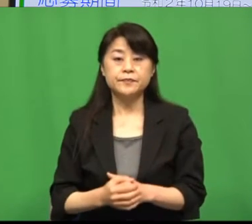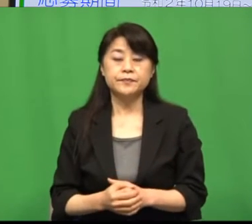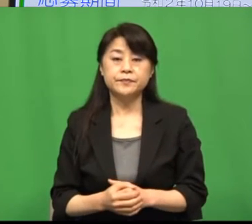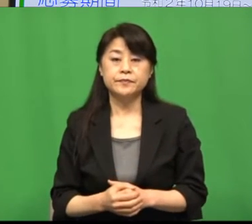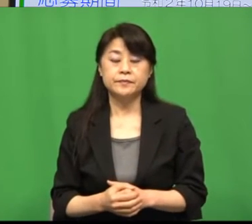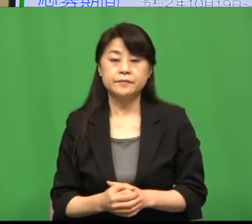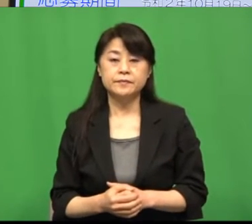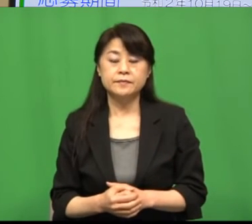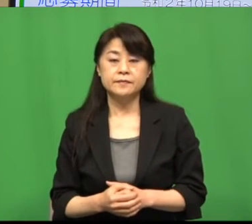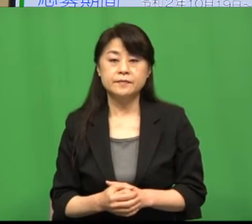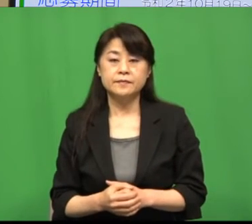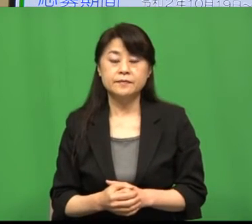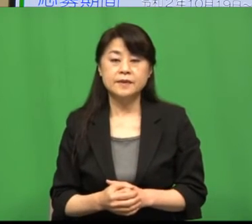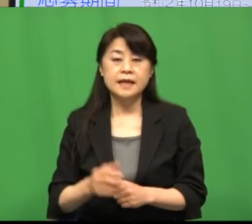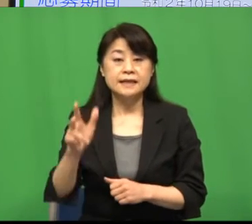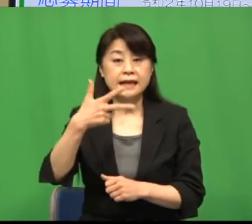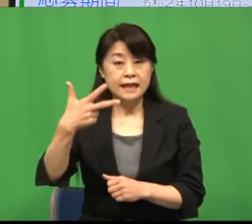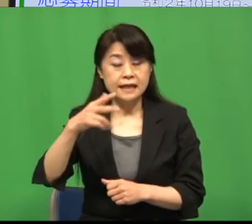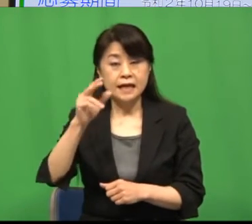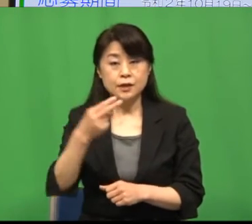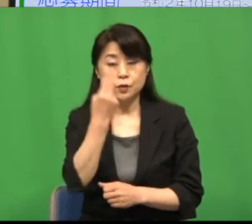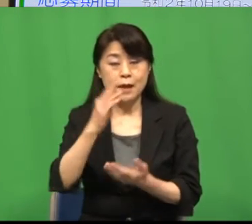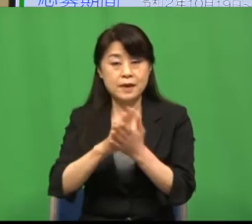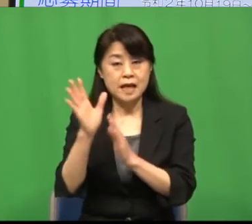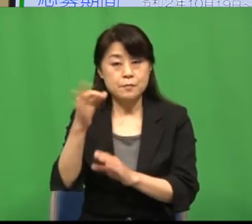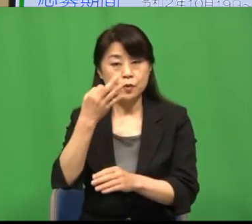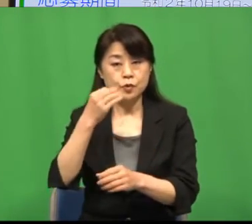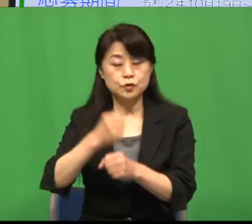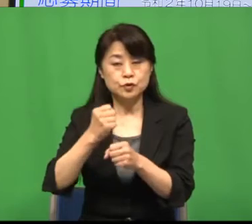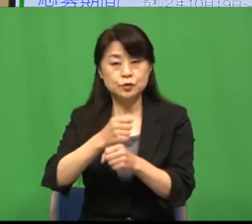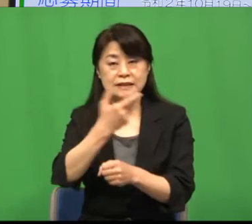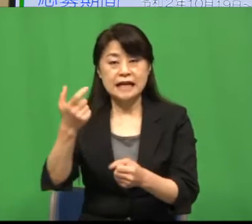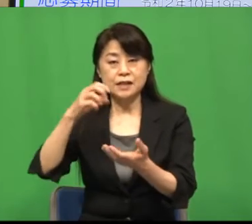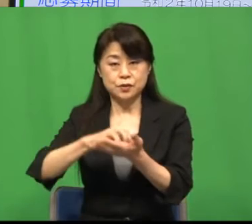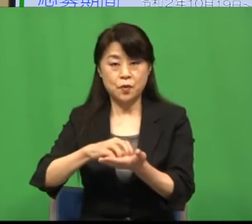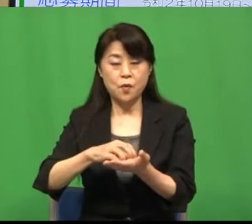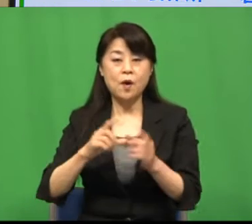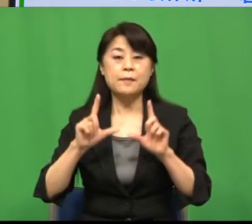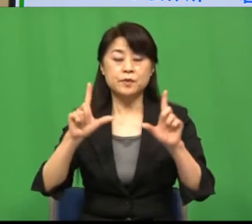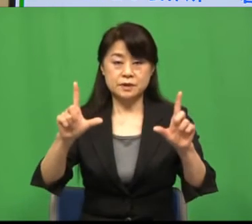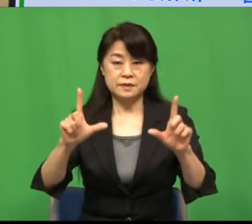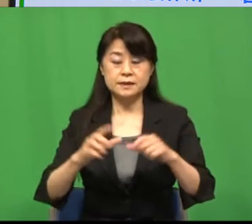それでは第7回富山県ものづくり大賞各賞を発表させていただきます。